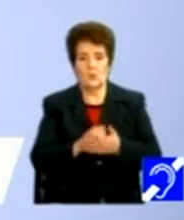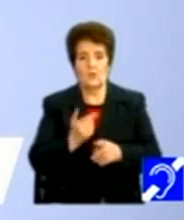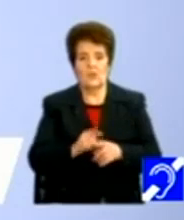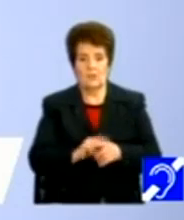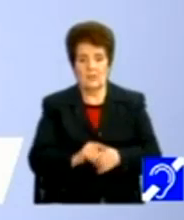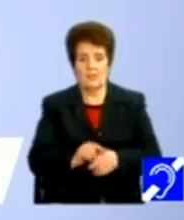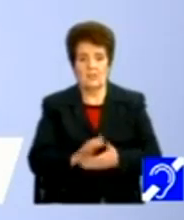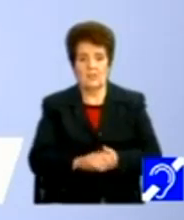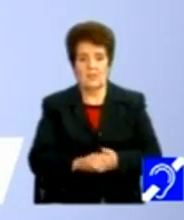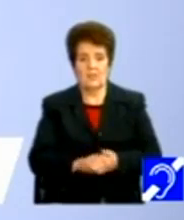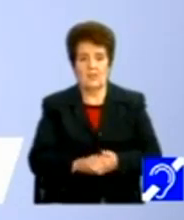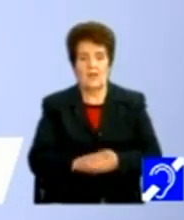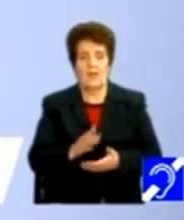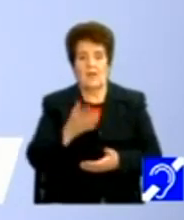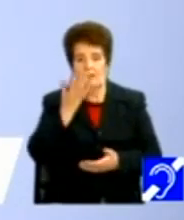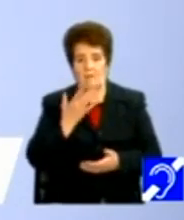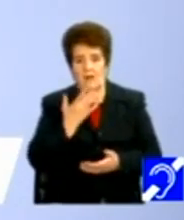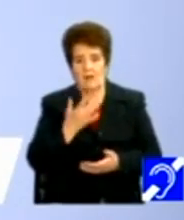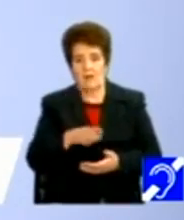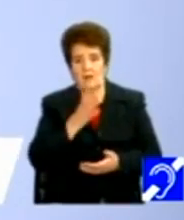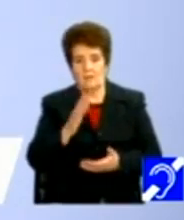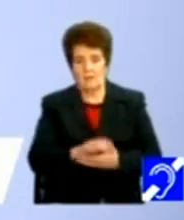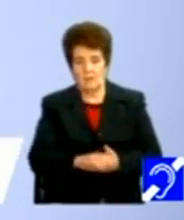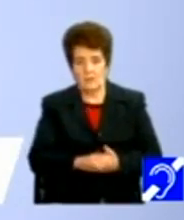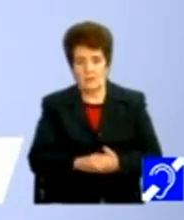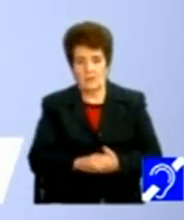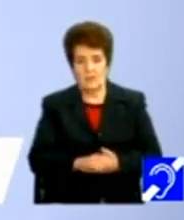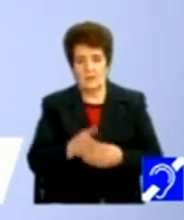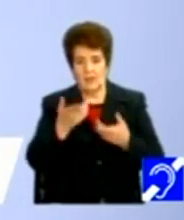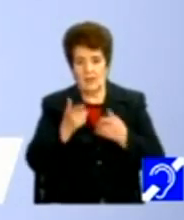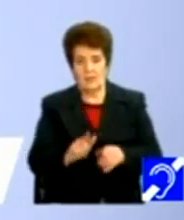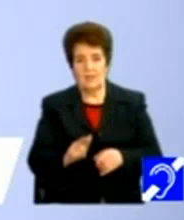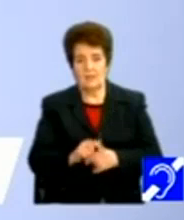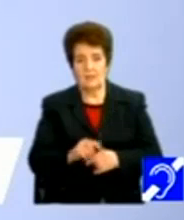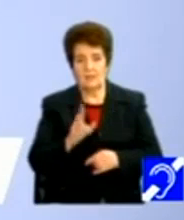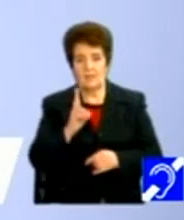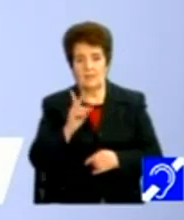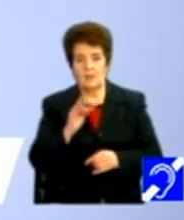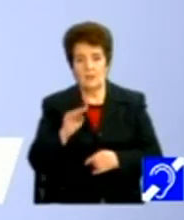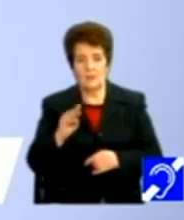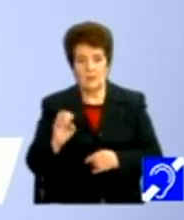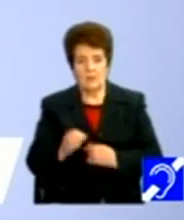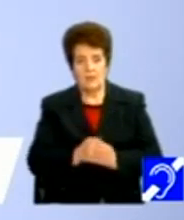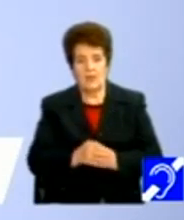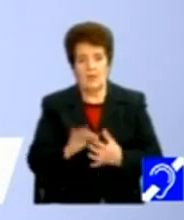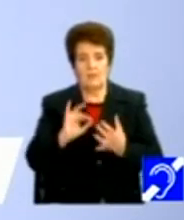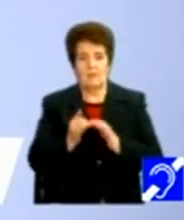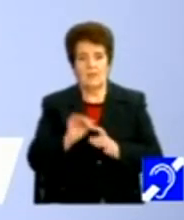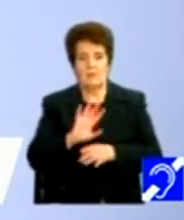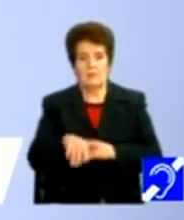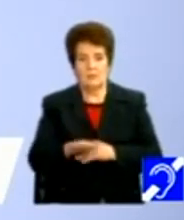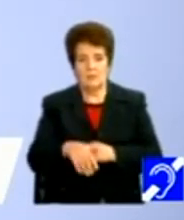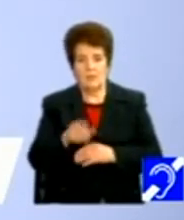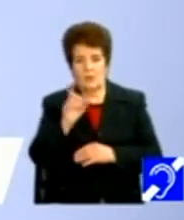sunt plenar, așa, o vară a fost toridă de realități crunte și am văzut sate pustii,